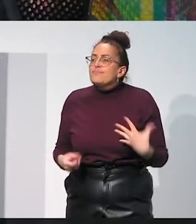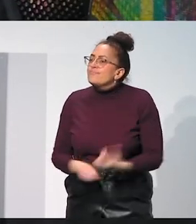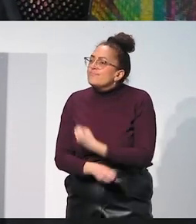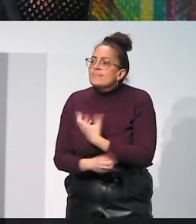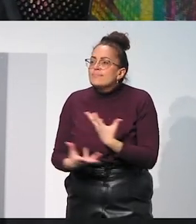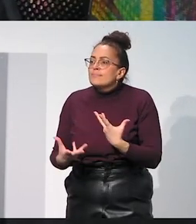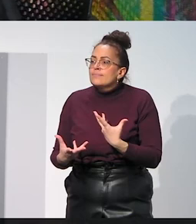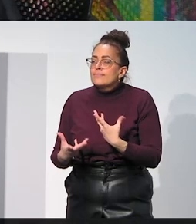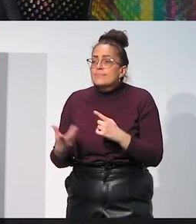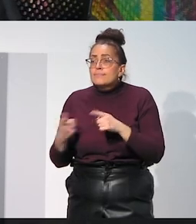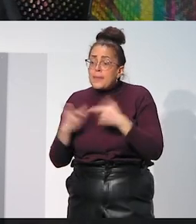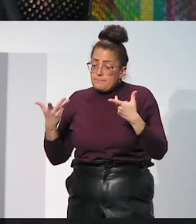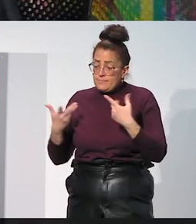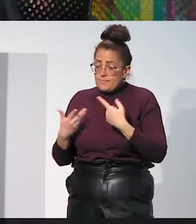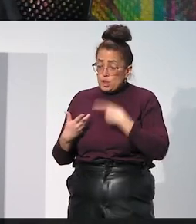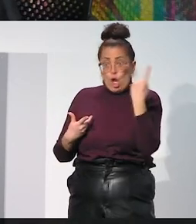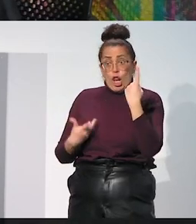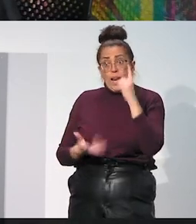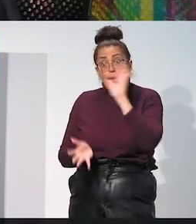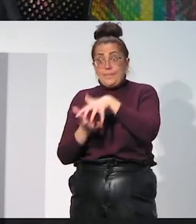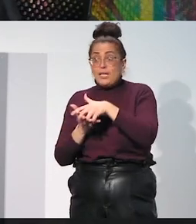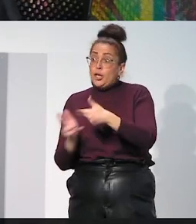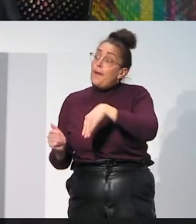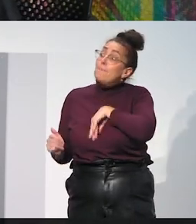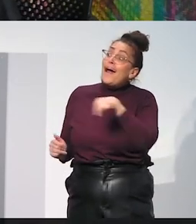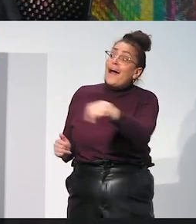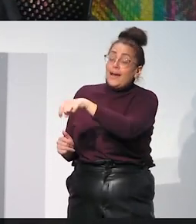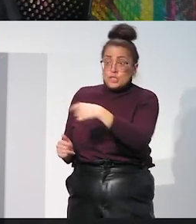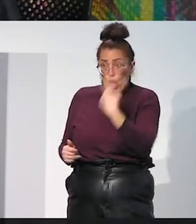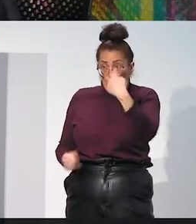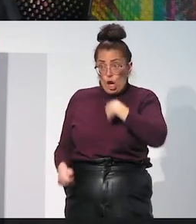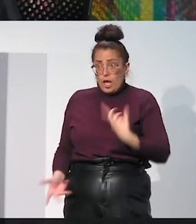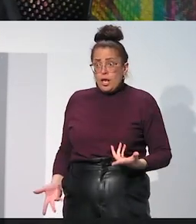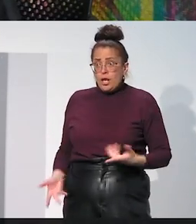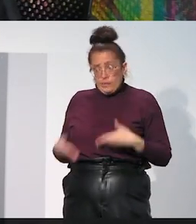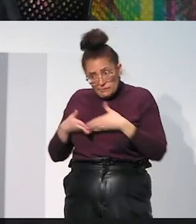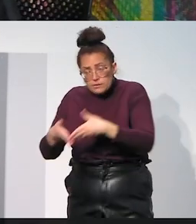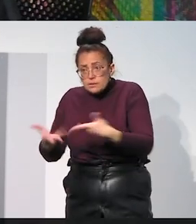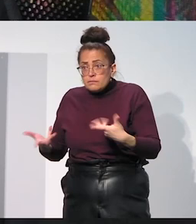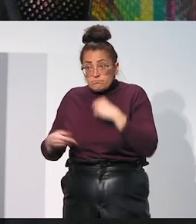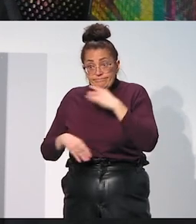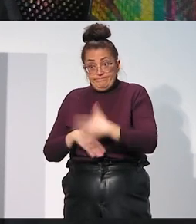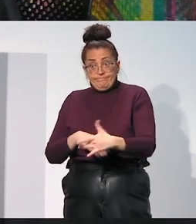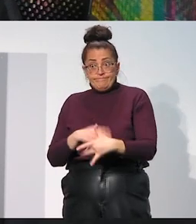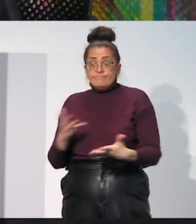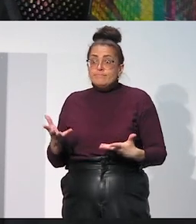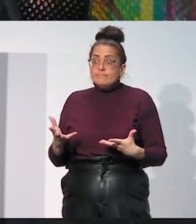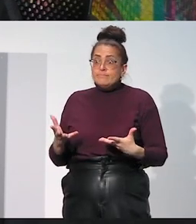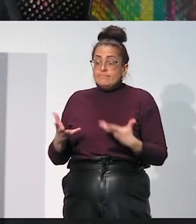dans cette situation-là. Voilà. Et cette situation lui paraît, encore une fois,